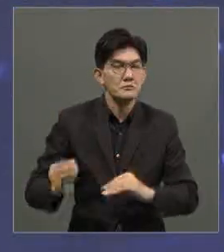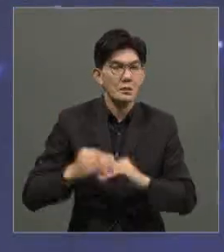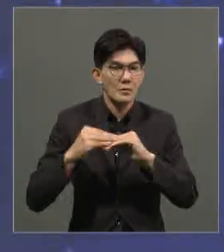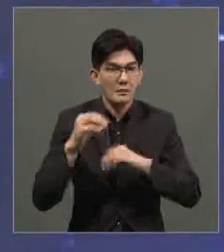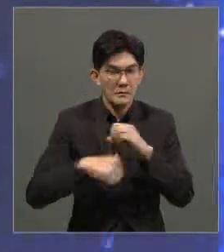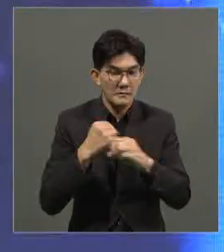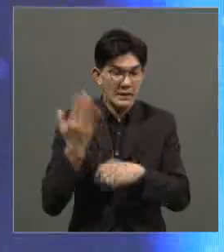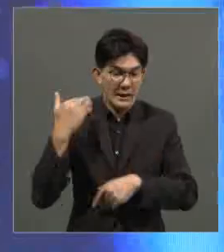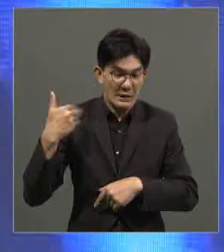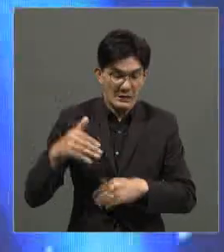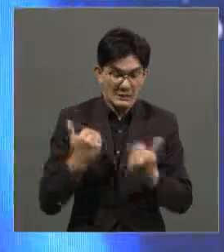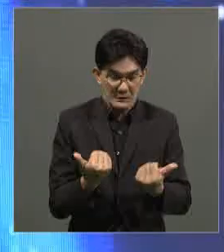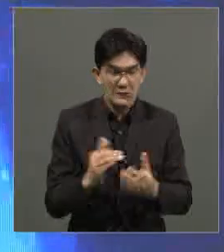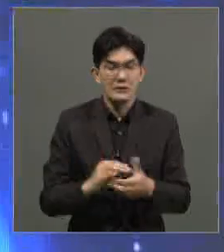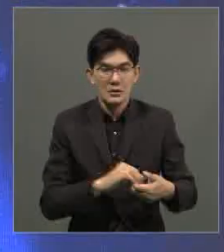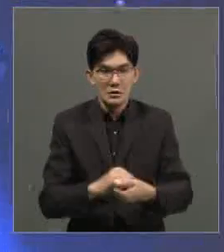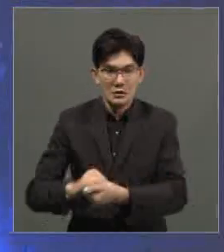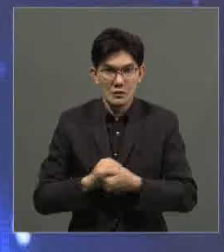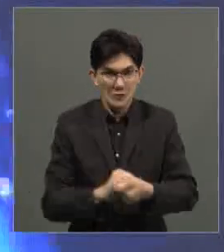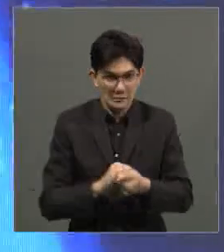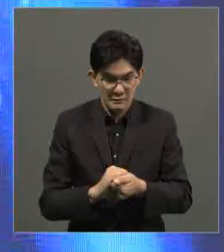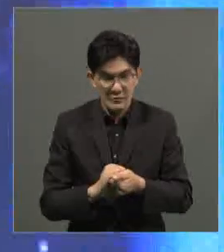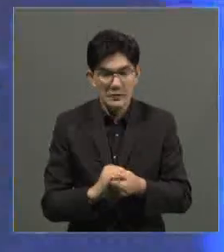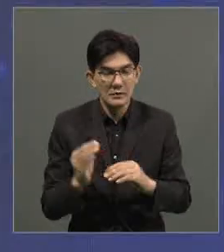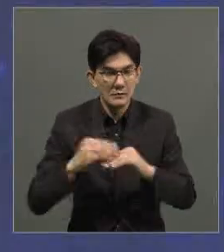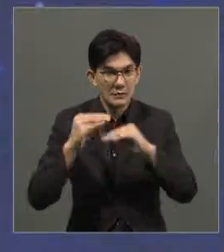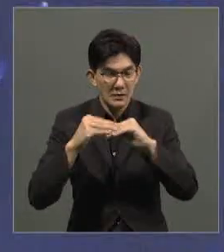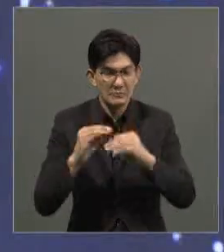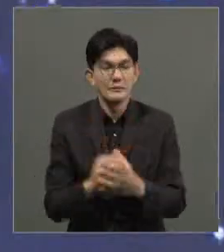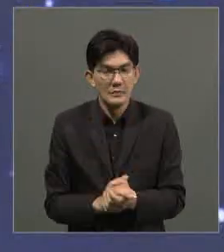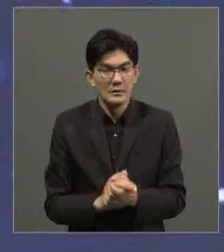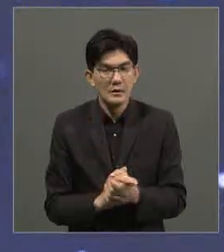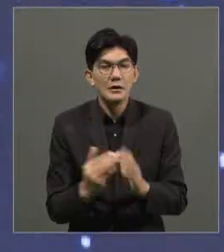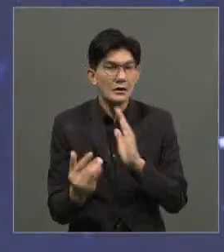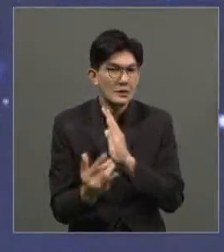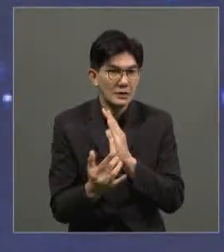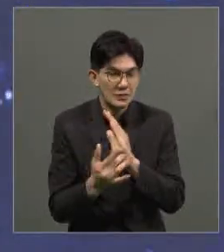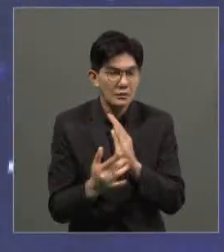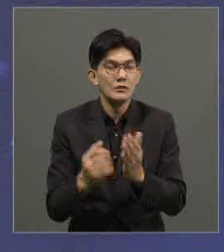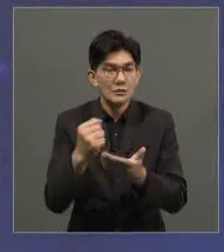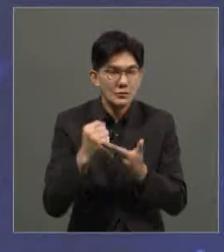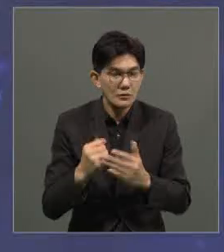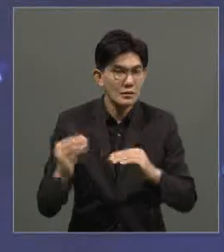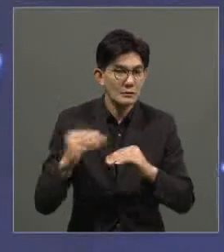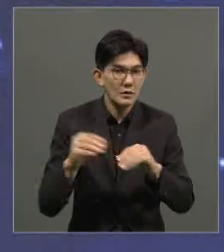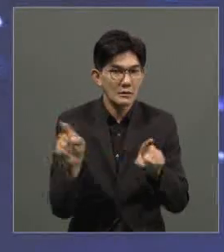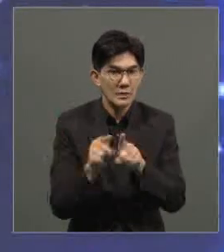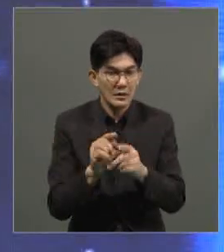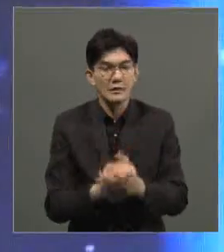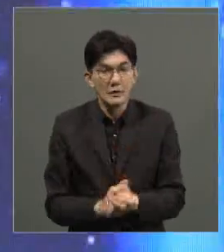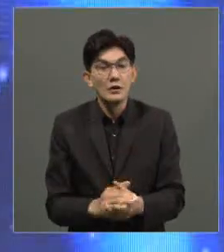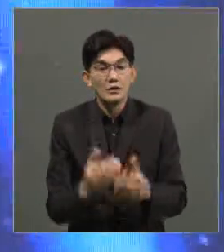ที่แล้วจนถึงปีนี้เราก็มีความร่วมมือที่เข้ามามากขึ้นและแน่นอนก็มีเรื่องของเทคโนโลยีที่มากขึ้นด้วย Thailand Winter Festival เ